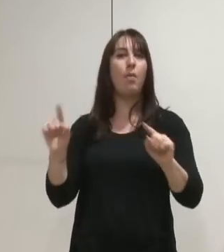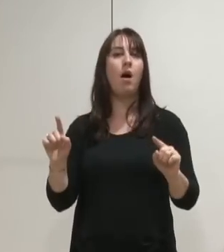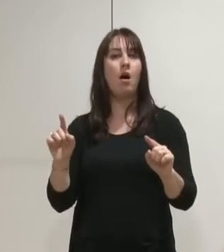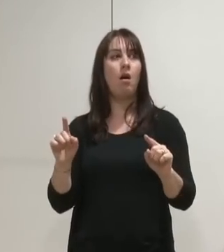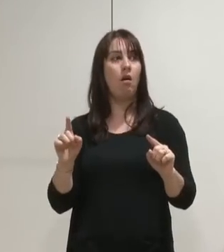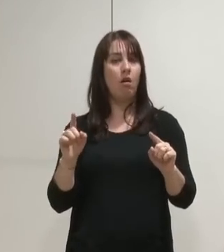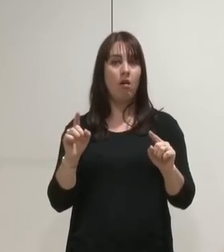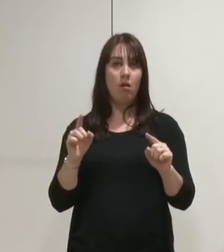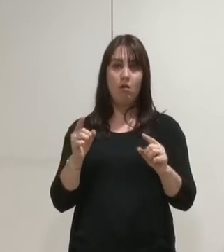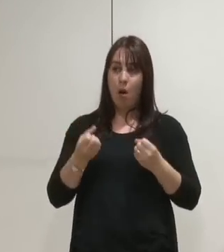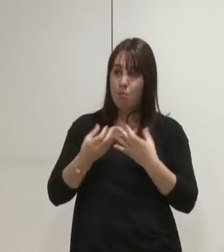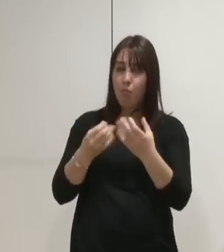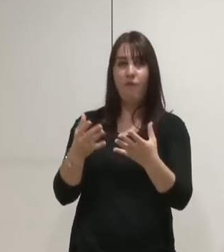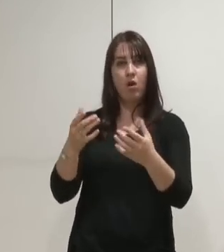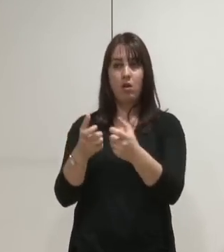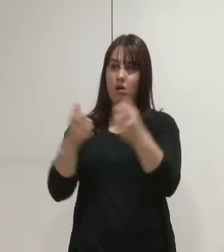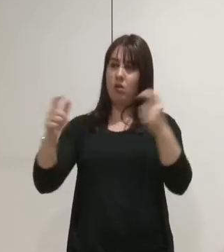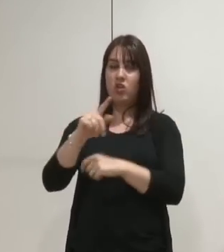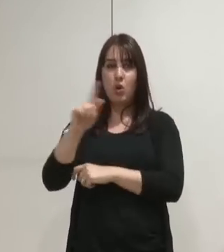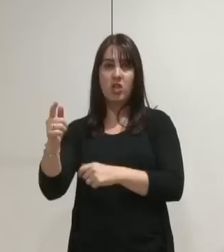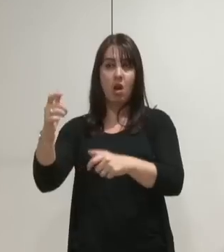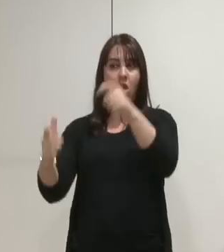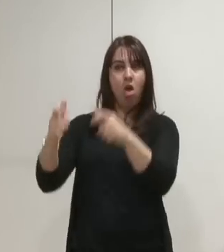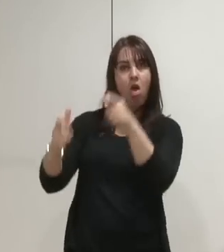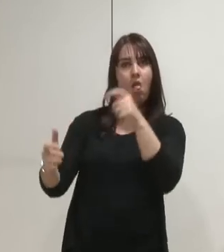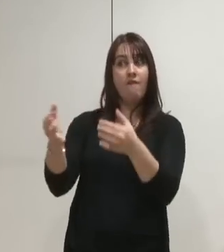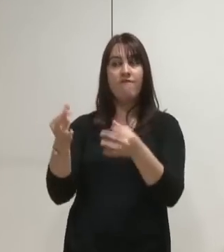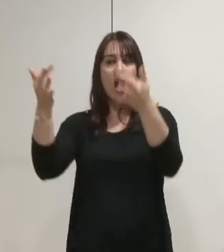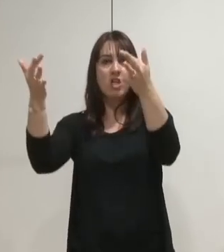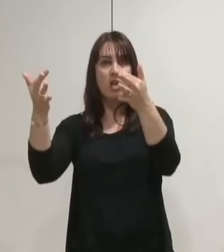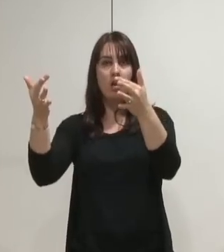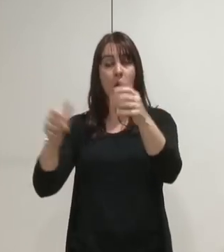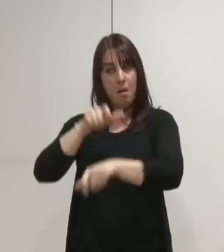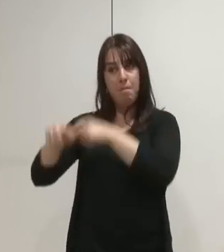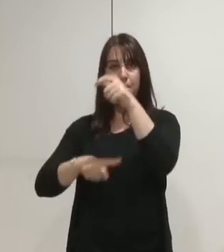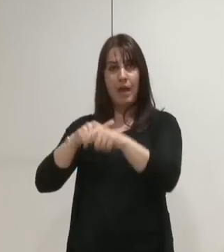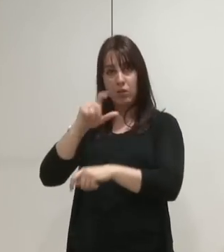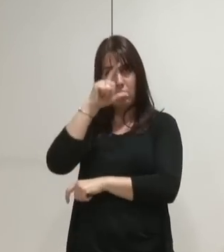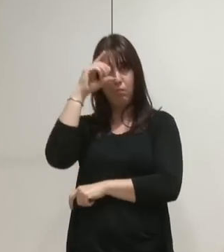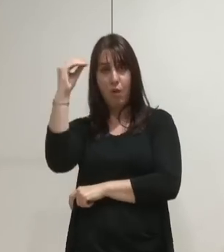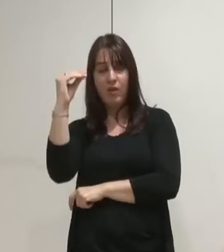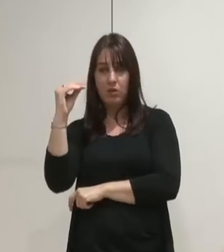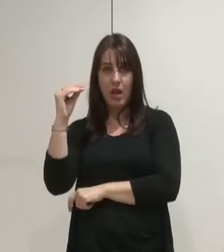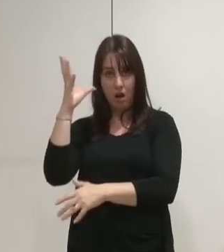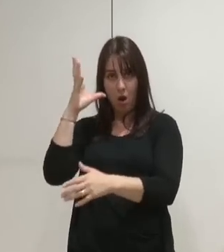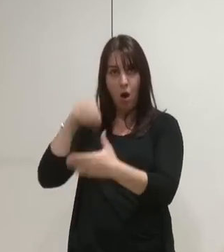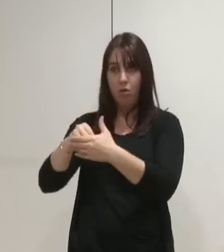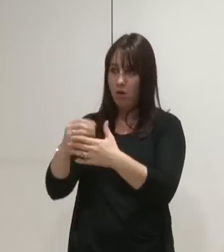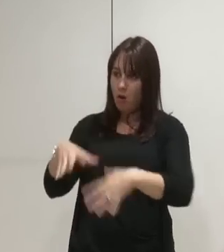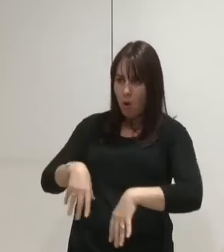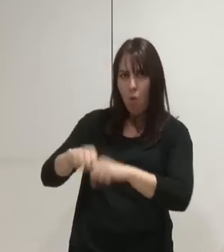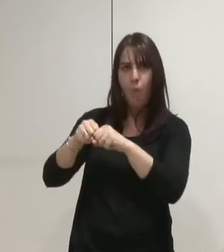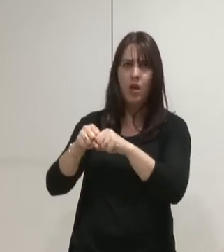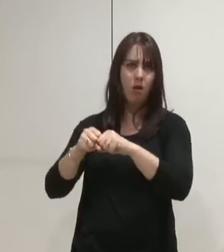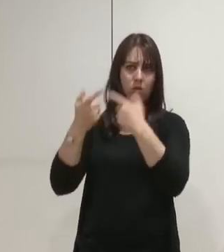fragiliser GEG et certains de ses salariés qui ont pourtant démontré ça été dit toutes leurs compétences et leur